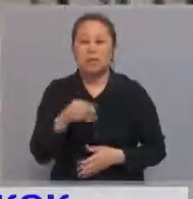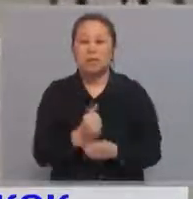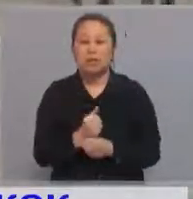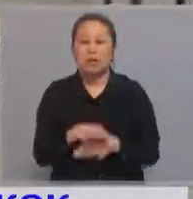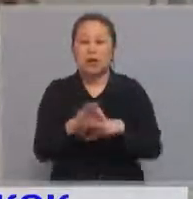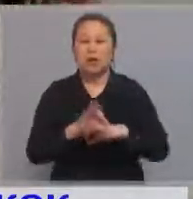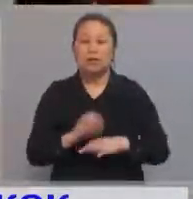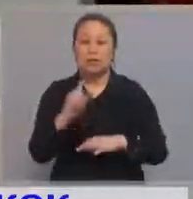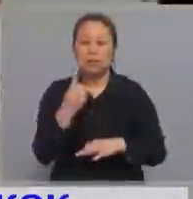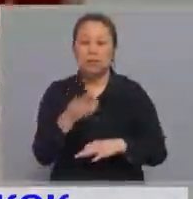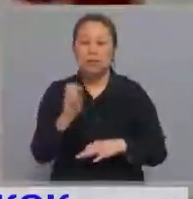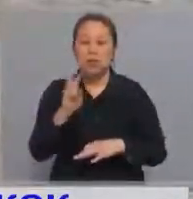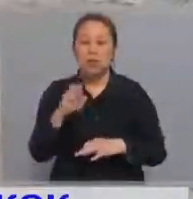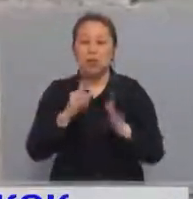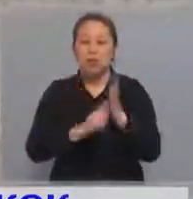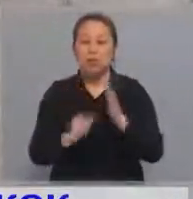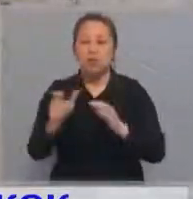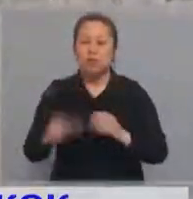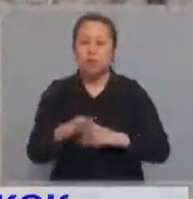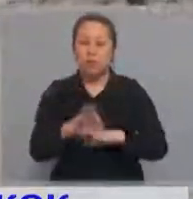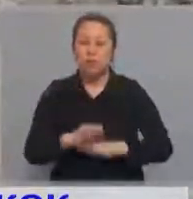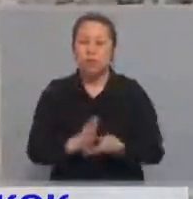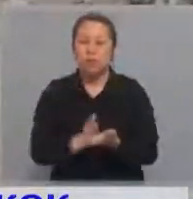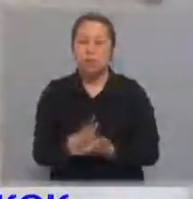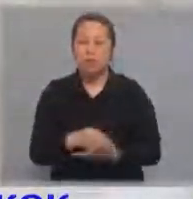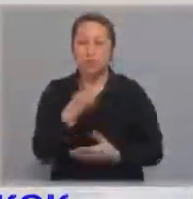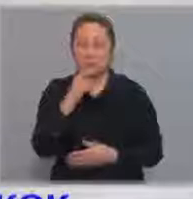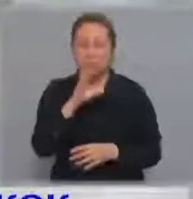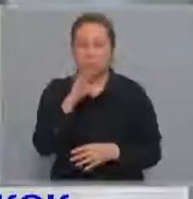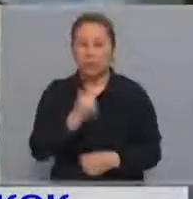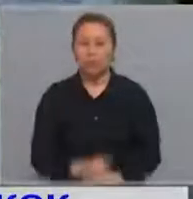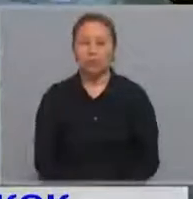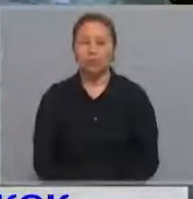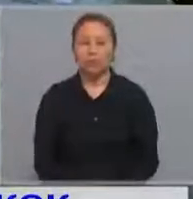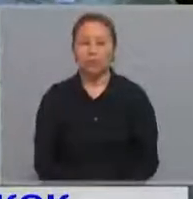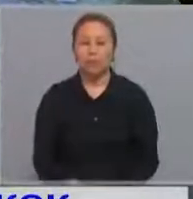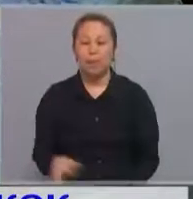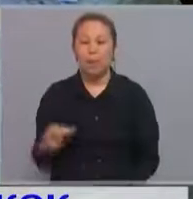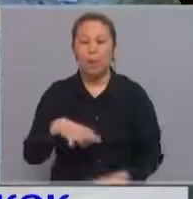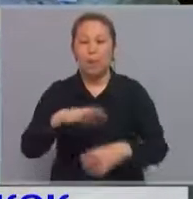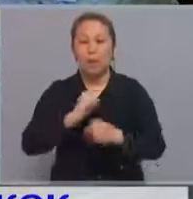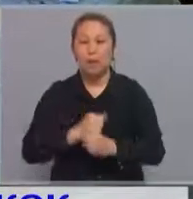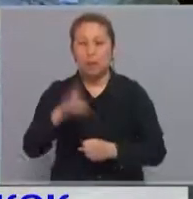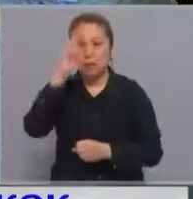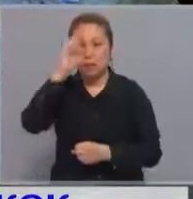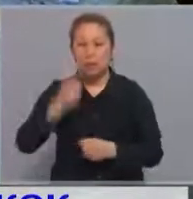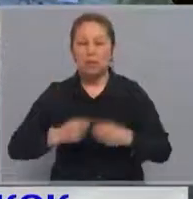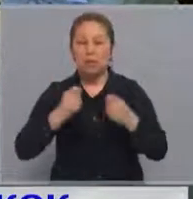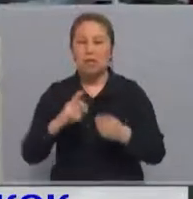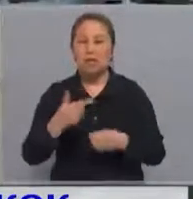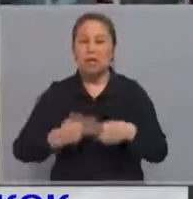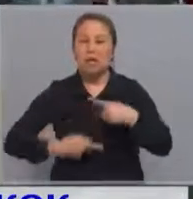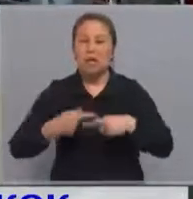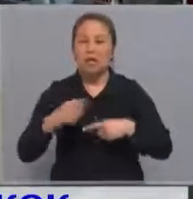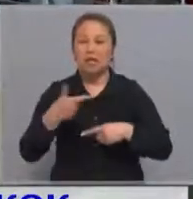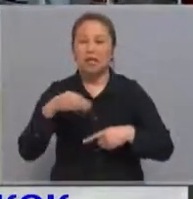жатқан кешен бір мезетте 270 адам қабылдап қызмет көрсете алады. Облыс әкімі мемлекеттен берілетін қайтарымсыз грант арқылы